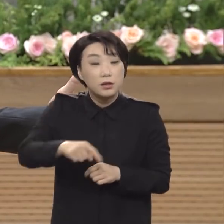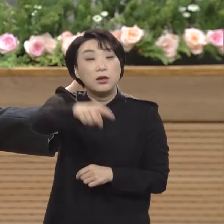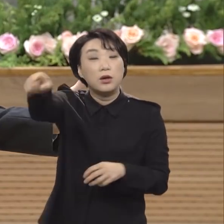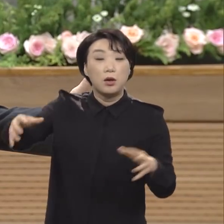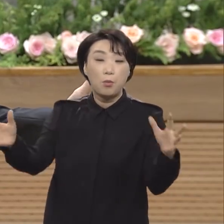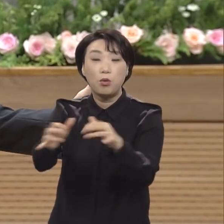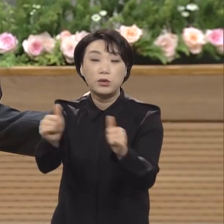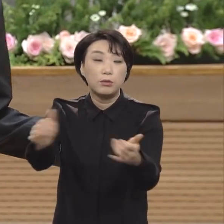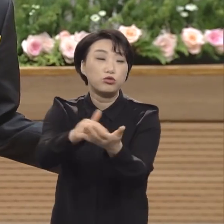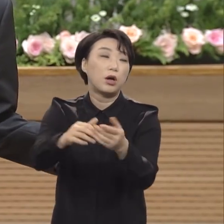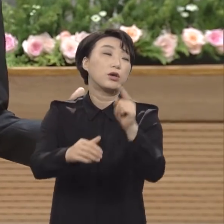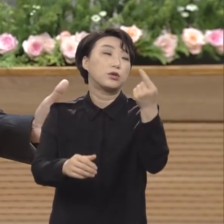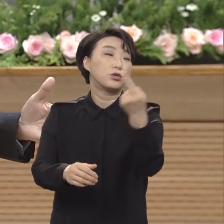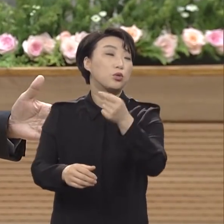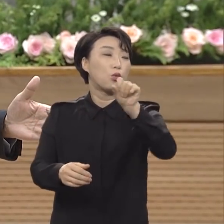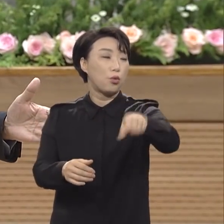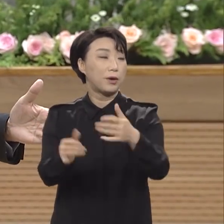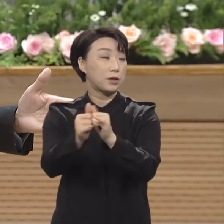1,500명이 모인다니까.